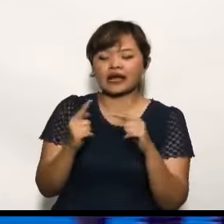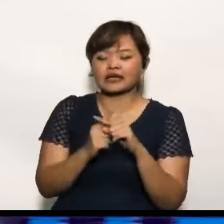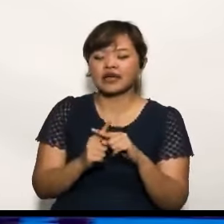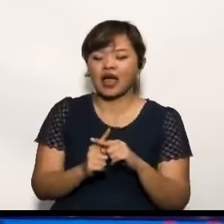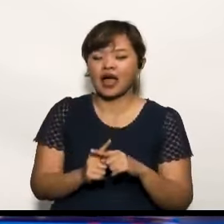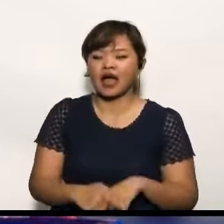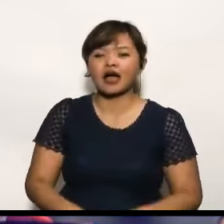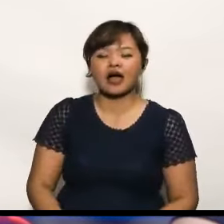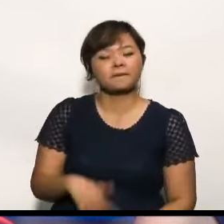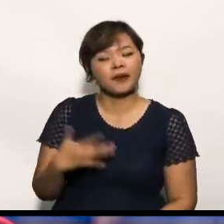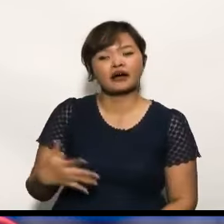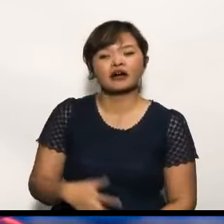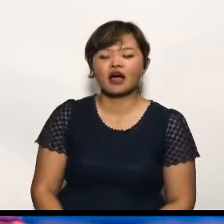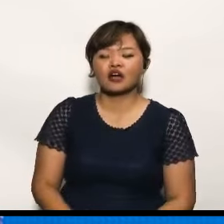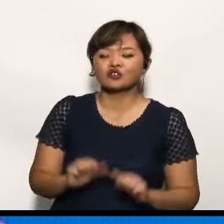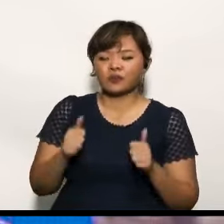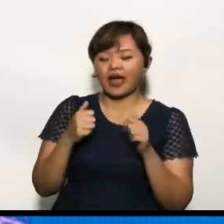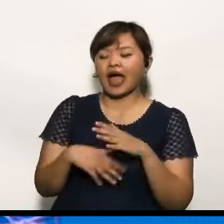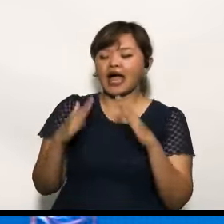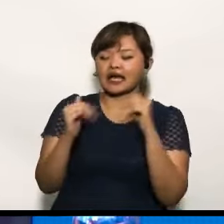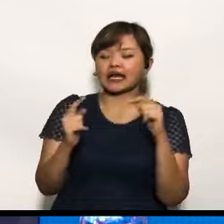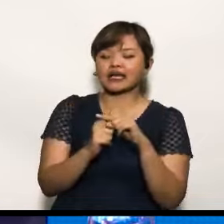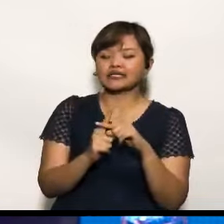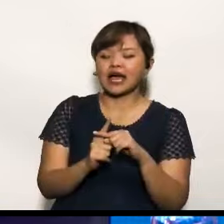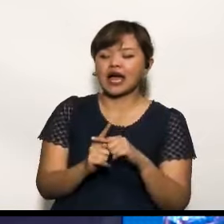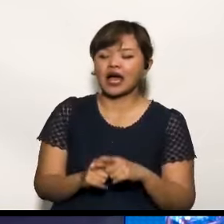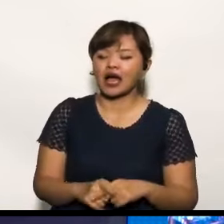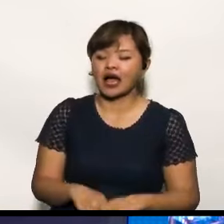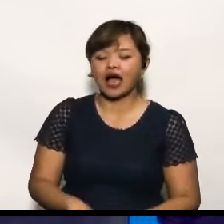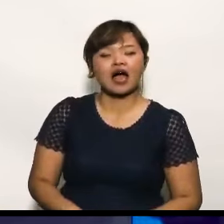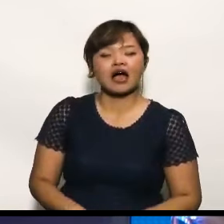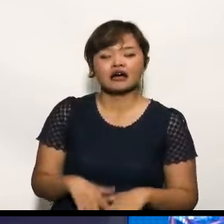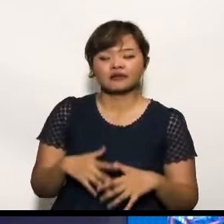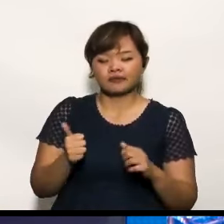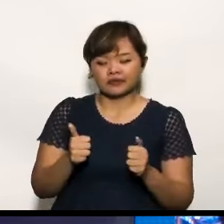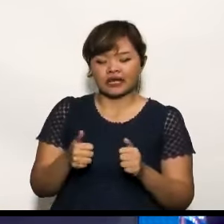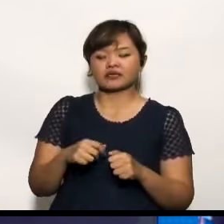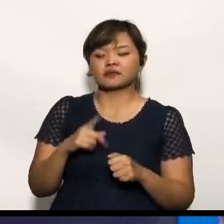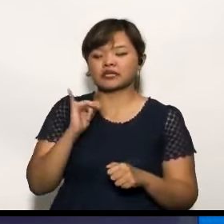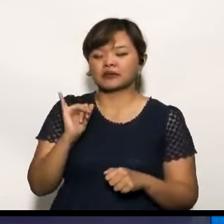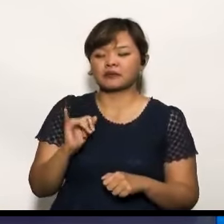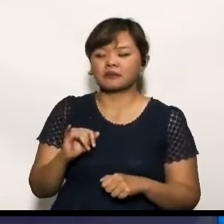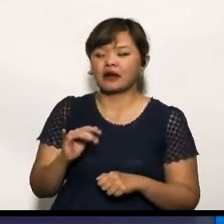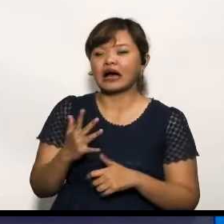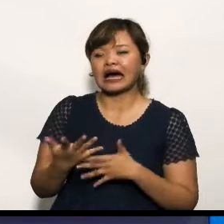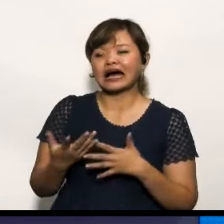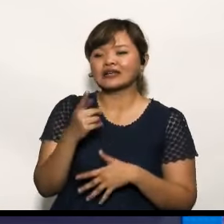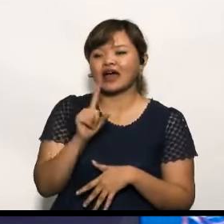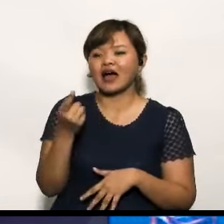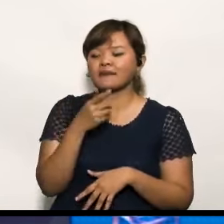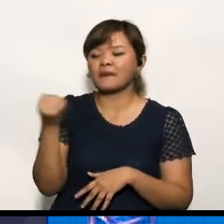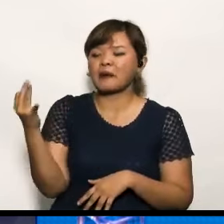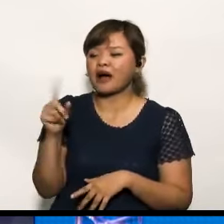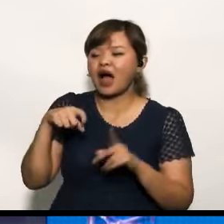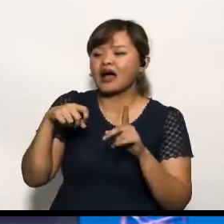ini, efek waktu itu, biar gereja efek itu bisa membludak, memberikan dampak yang luar biasa. Jawaban Kocin